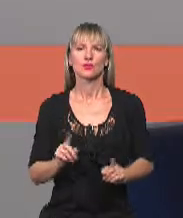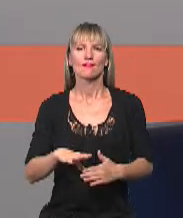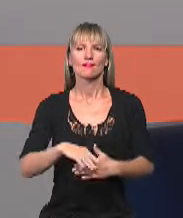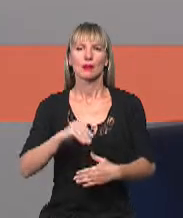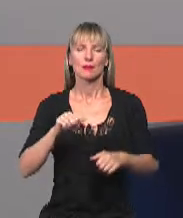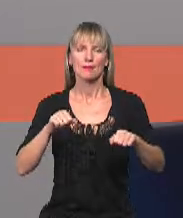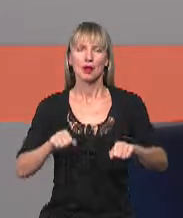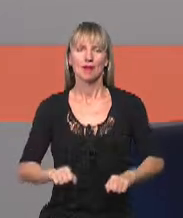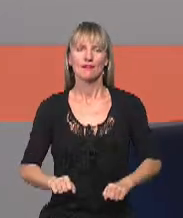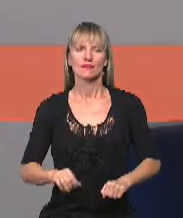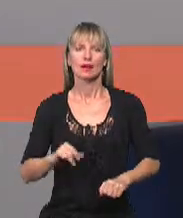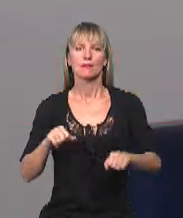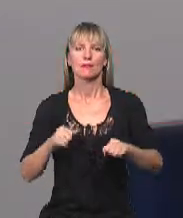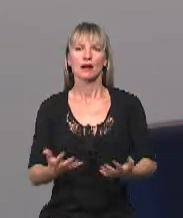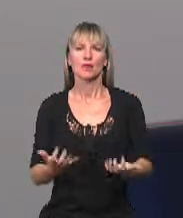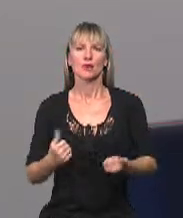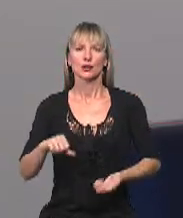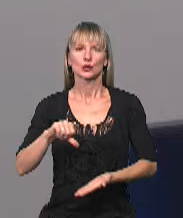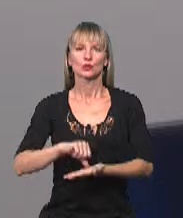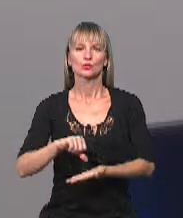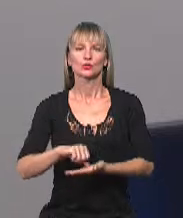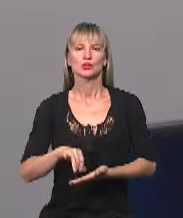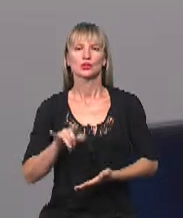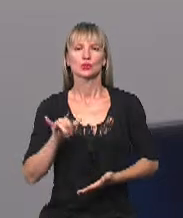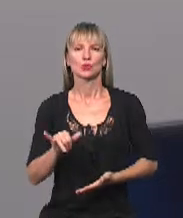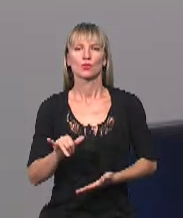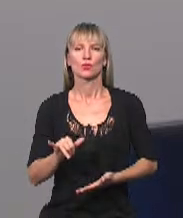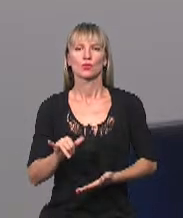виборчі права і право брати участь у